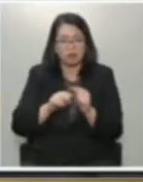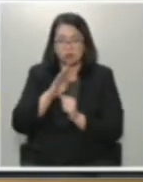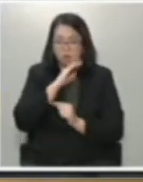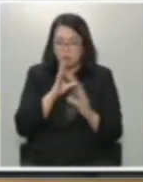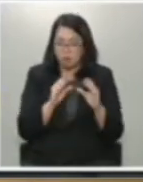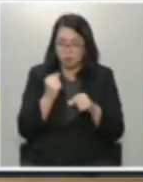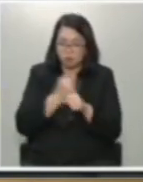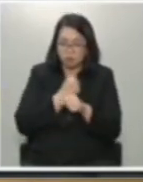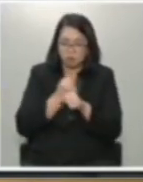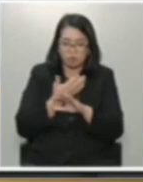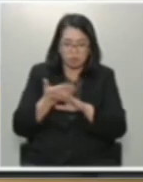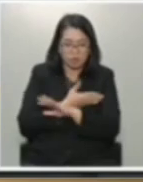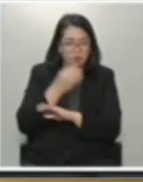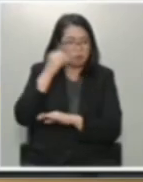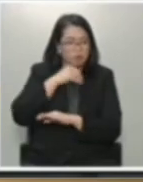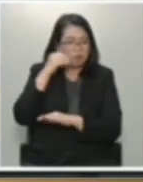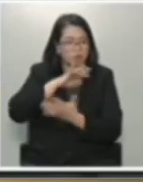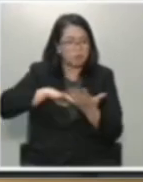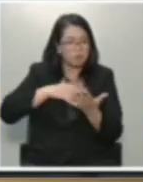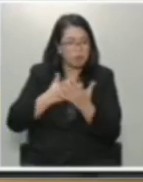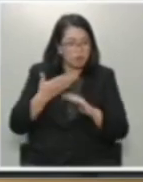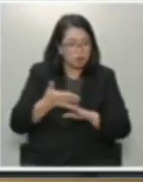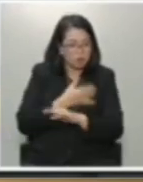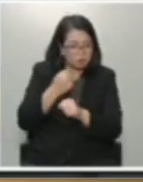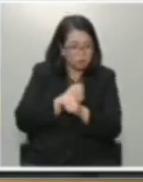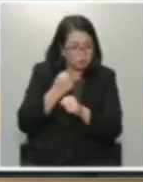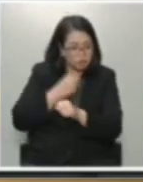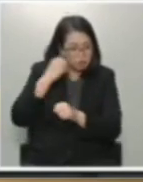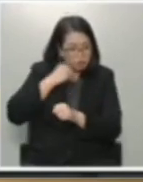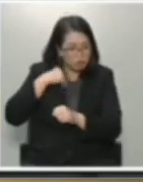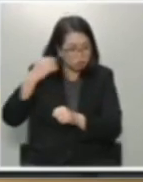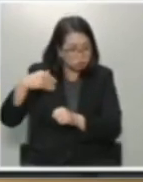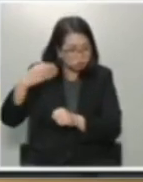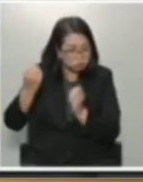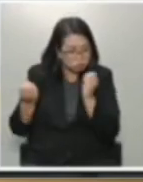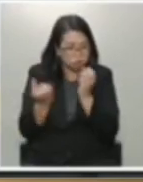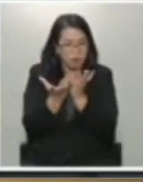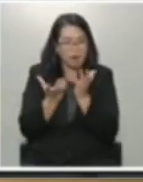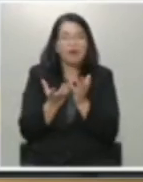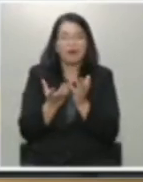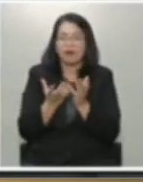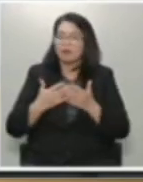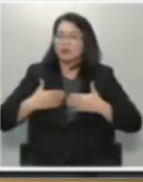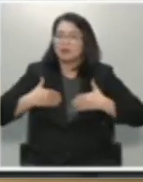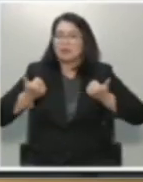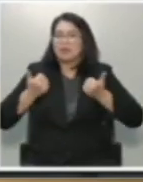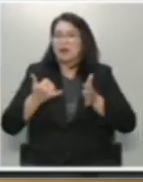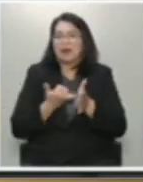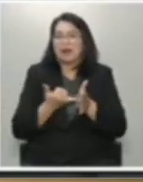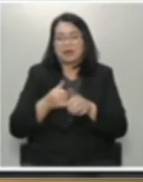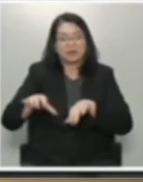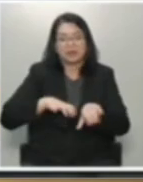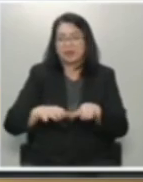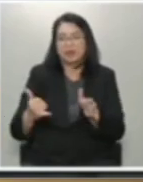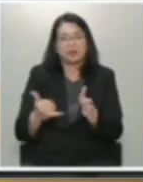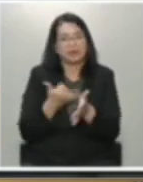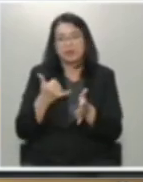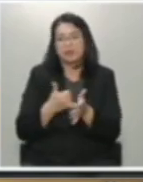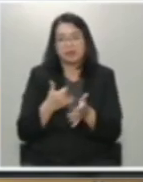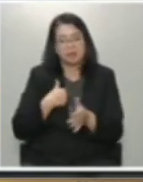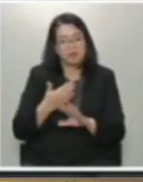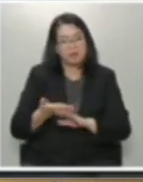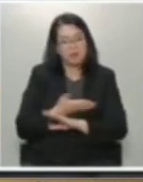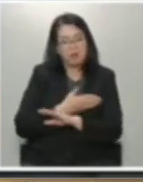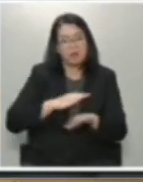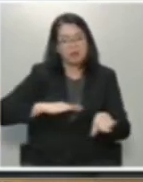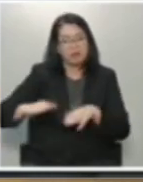การซ้อมแผนล่วงหน้านะครับตอนเราเจอวิกฤตเนี่ยมันจะสบายมากนะครับเราเรียกว่าเรา